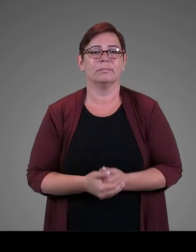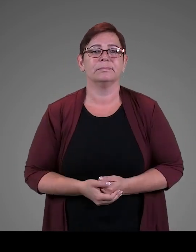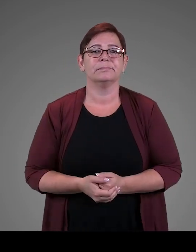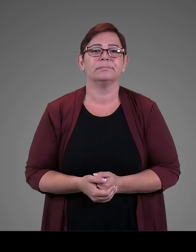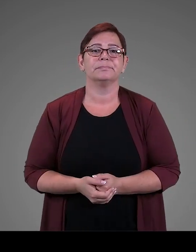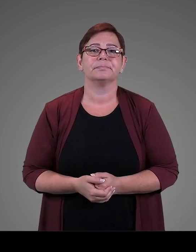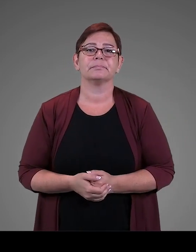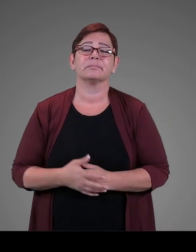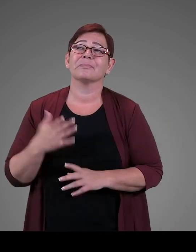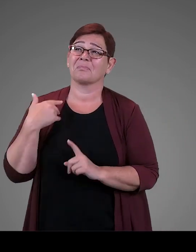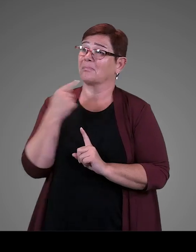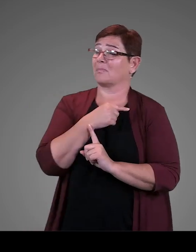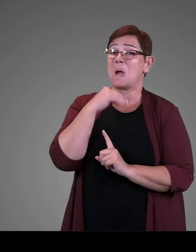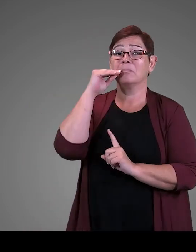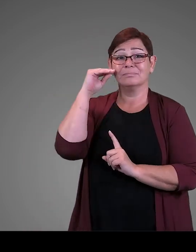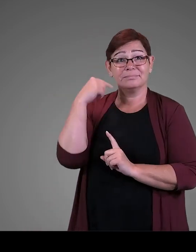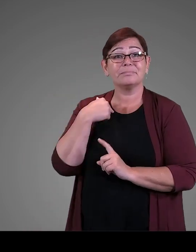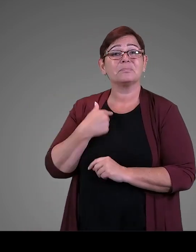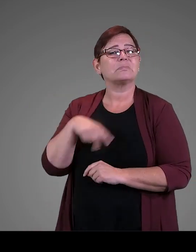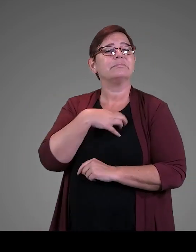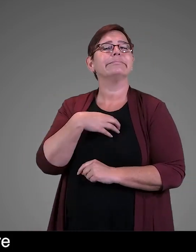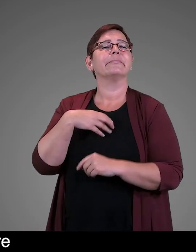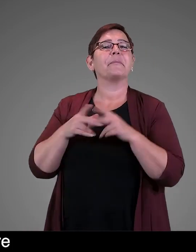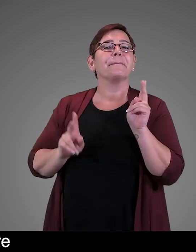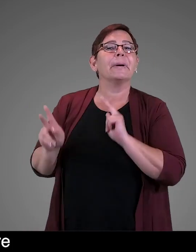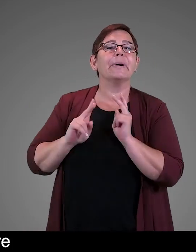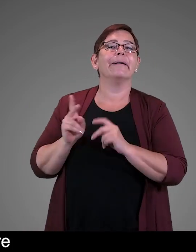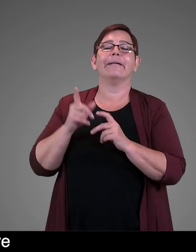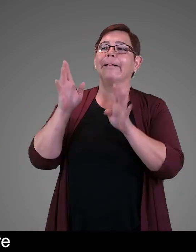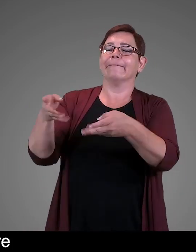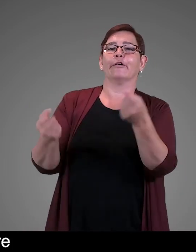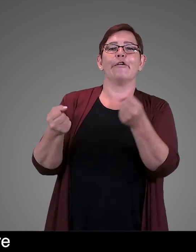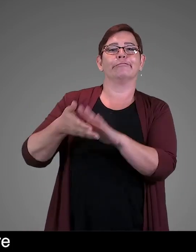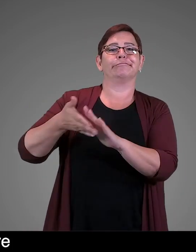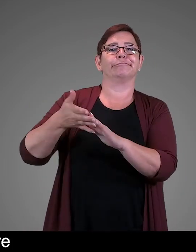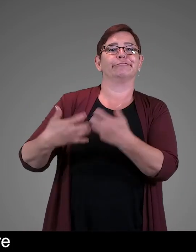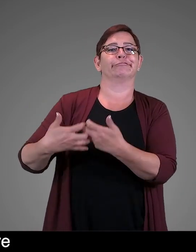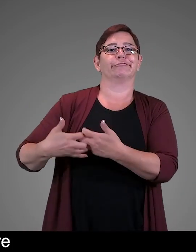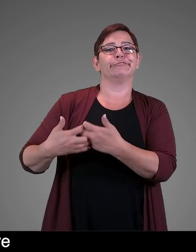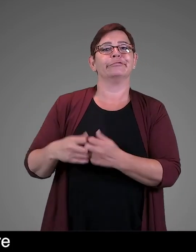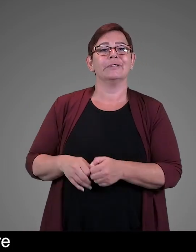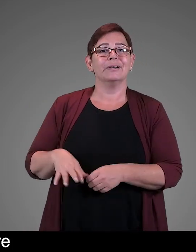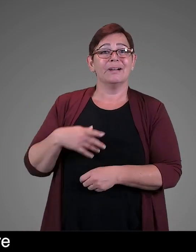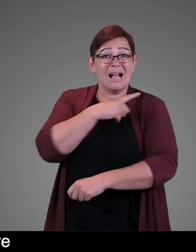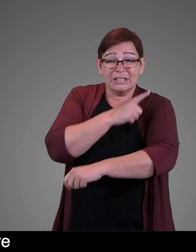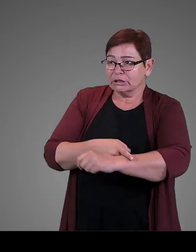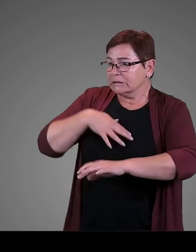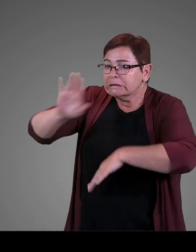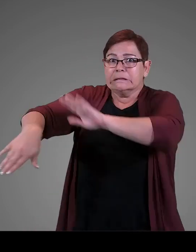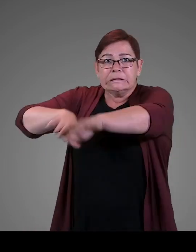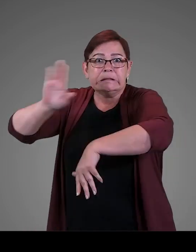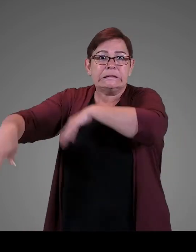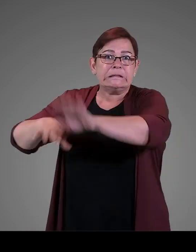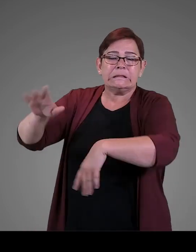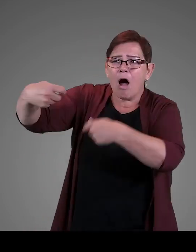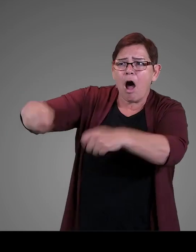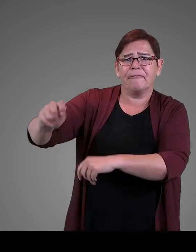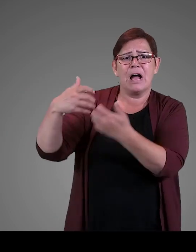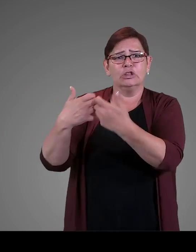Fait que, moi, j'ai arrêté de chialer après eux. Quand je vois un moteur allumé, je rentre dans le char puis j'éteins le contact. Comme ça, j'ai